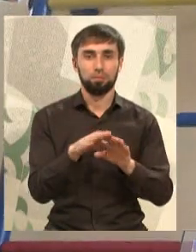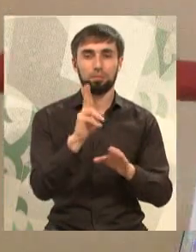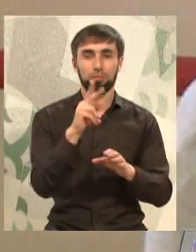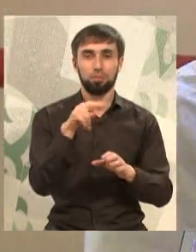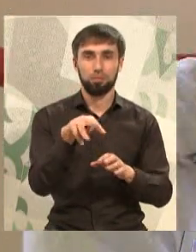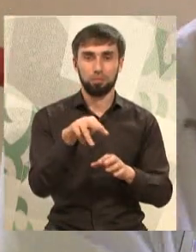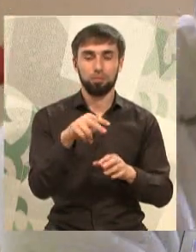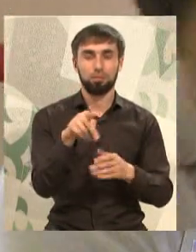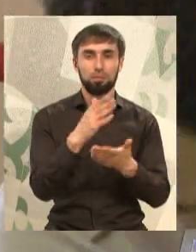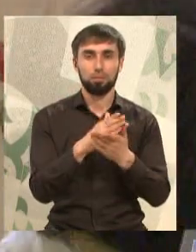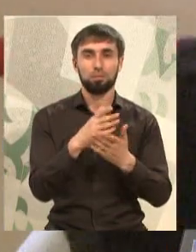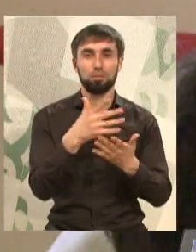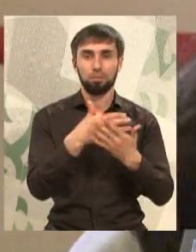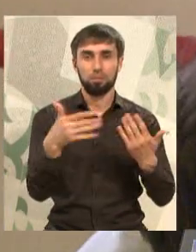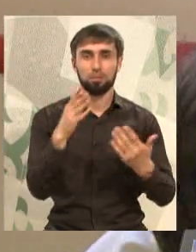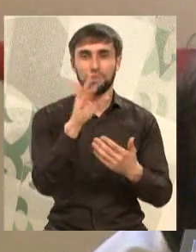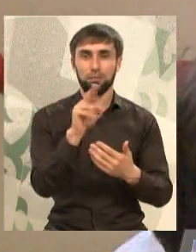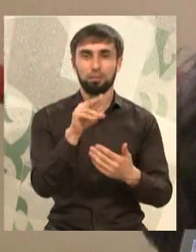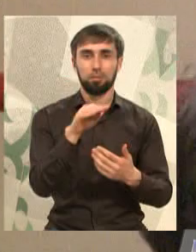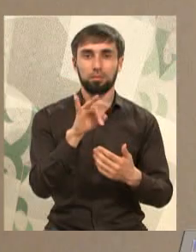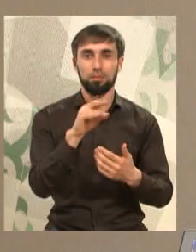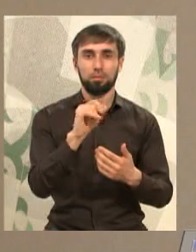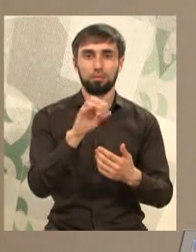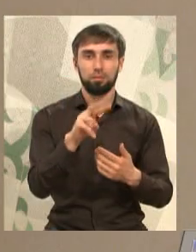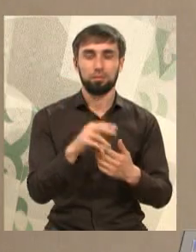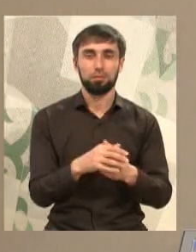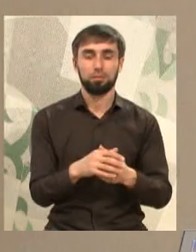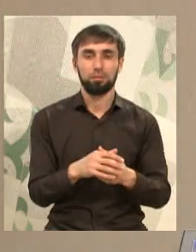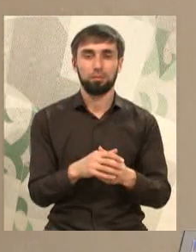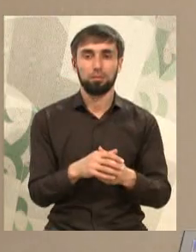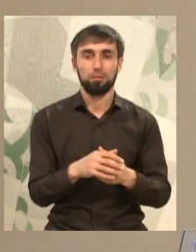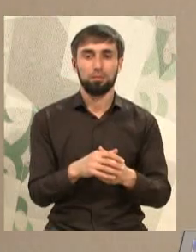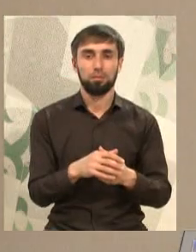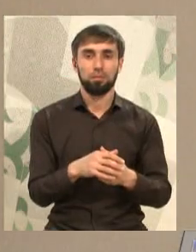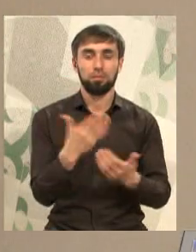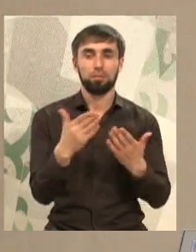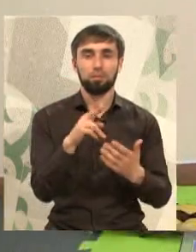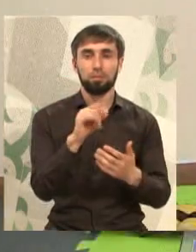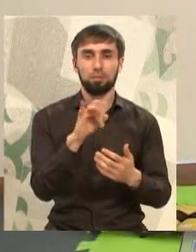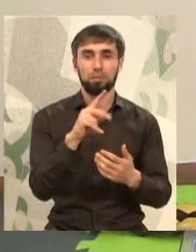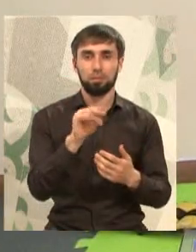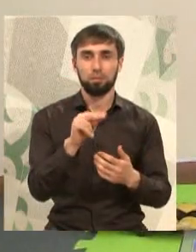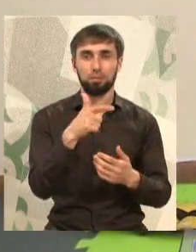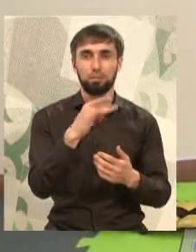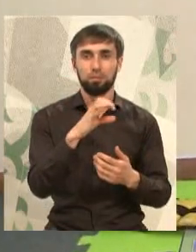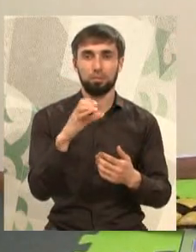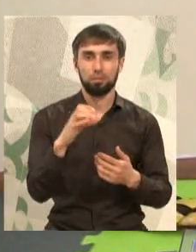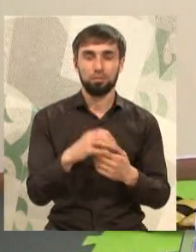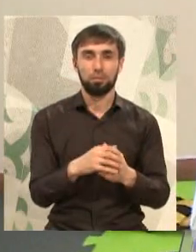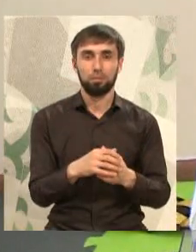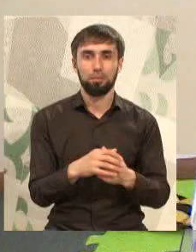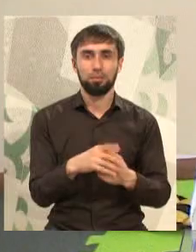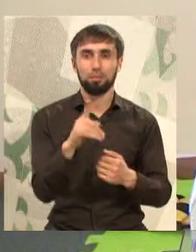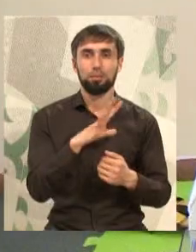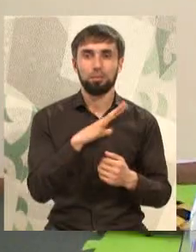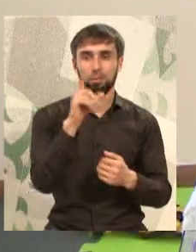предусмотрены современные тренажеры, разработанные специально для детей, страдающих церебральным параличом, как, например, Гросса. Чтобы ребенок учился правильно ставить